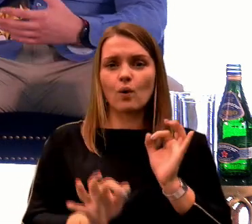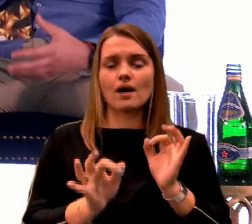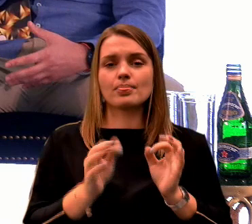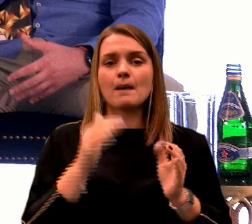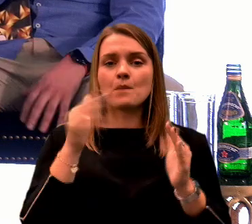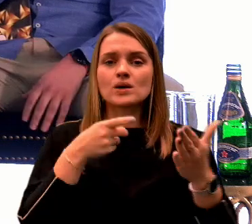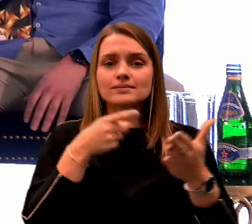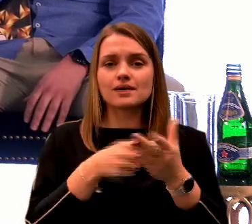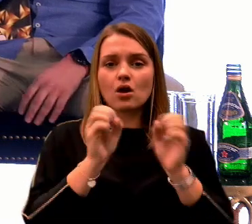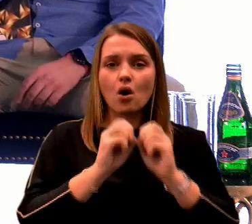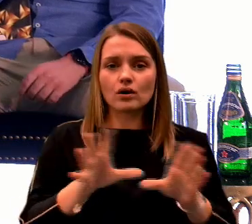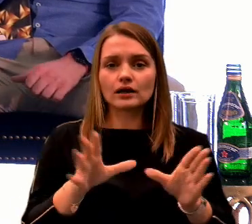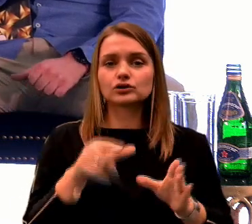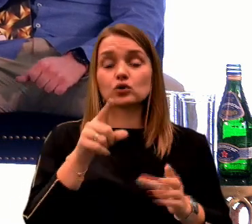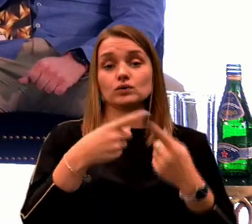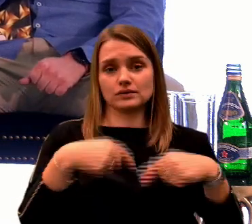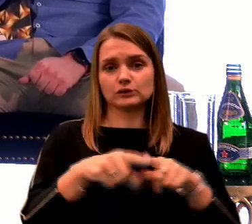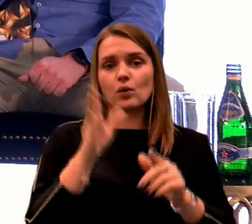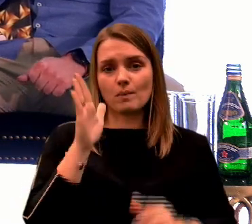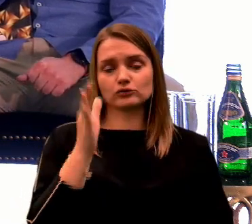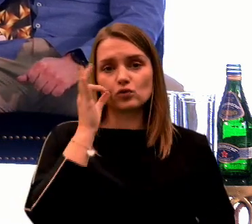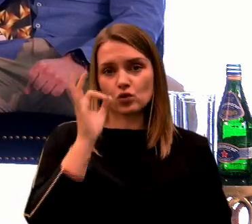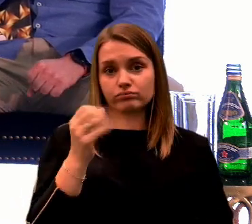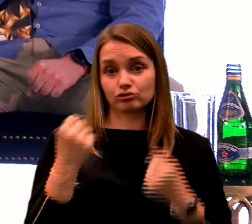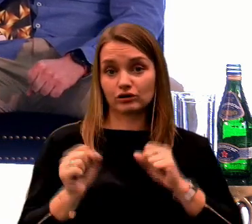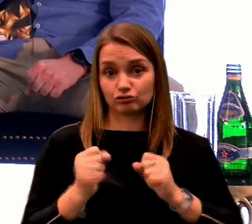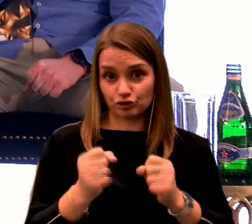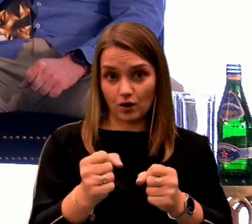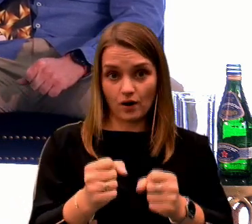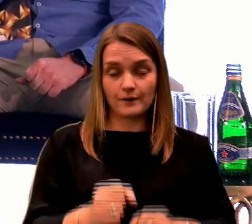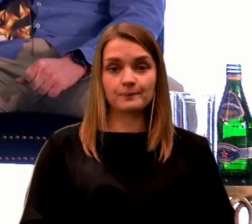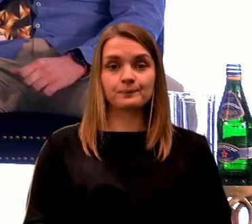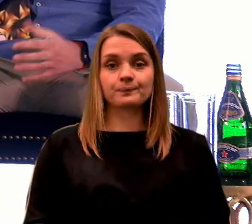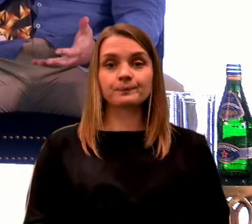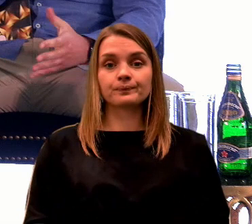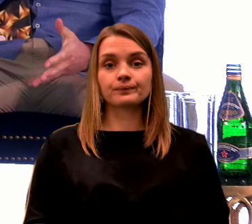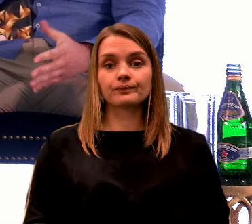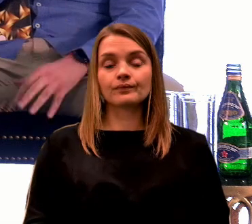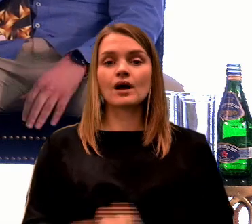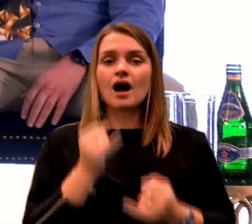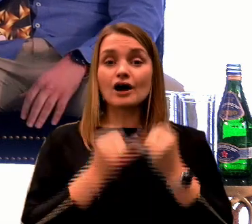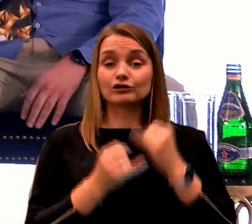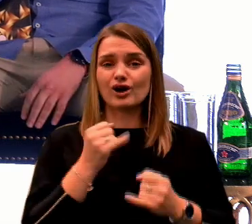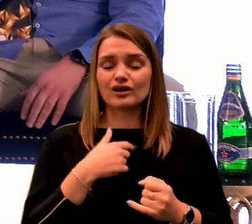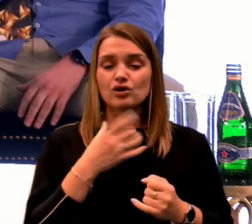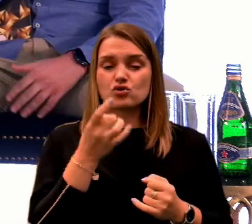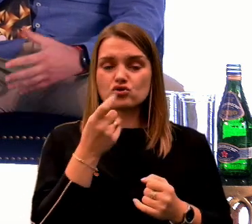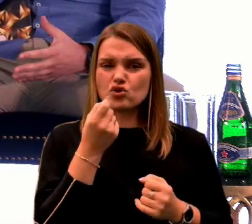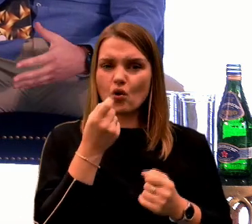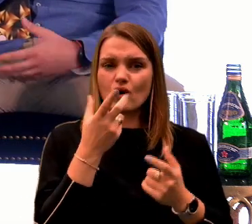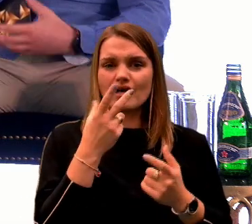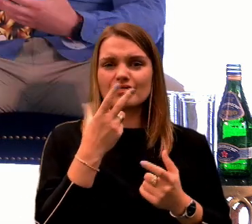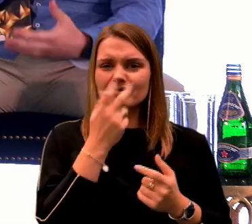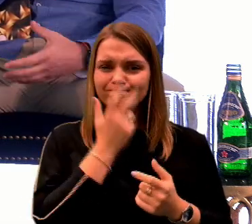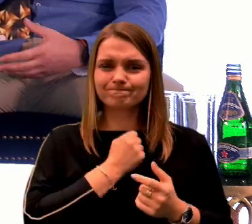to zespoły doskonale sobie z tym radzą. Natomiast kiedy nie do końca to jest klarowne, no to